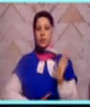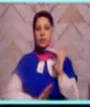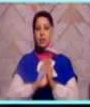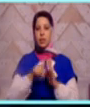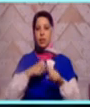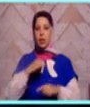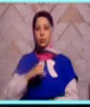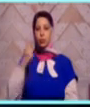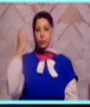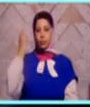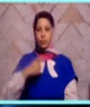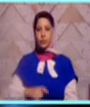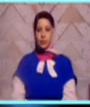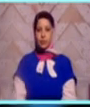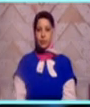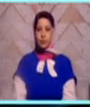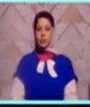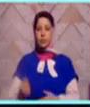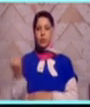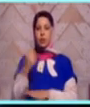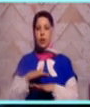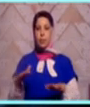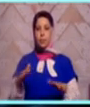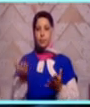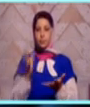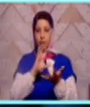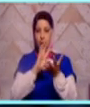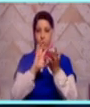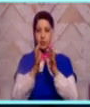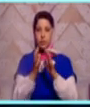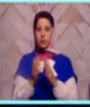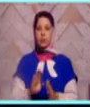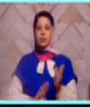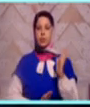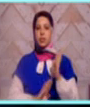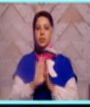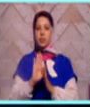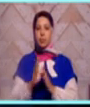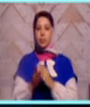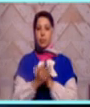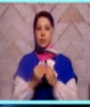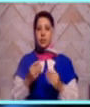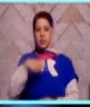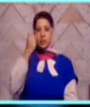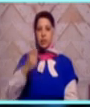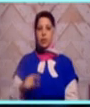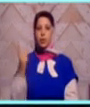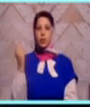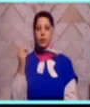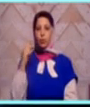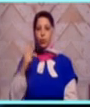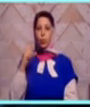اشعه الشمس، وكمان طبعا على سطح الارض منخفض الهند الموسمي، ده اللي بيؤدي لزياده نسب الرطوبه في الجو، ده هيكون فترات